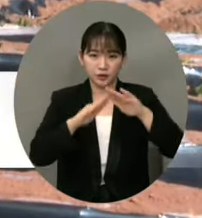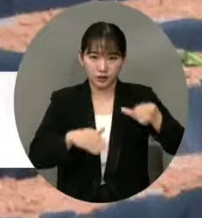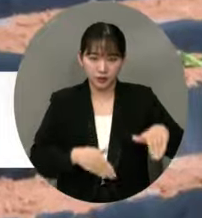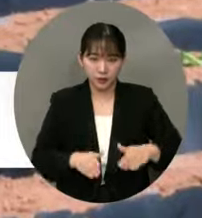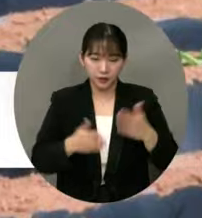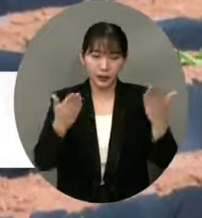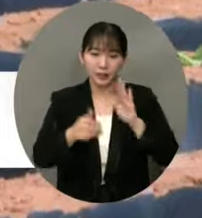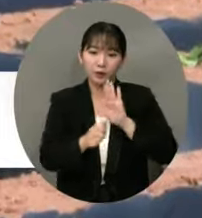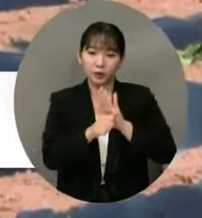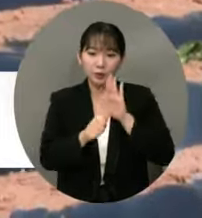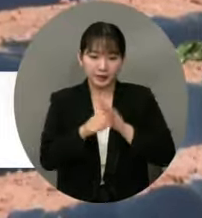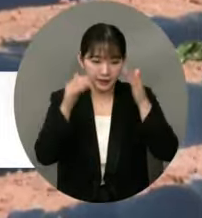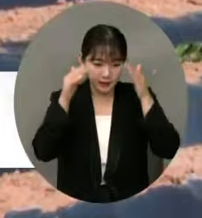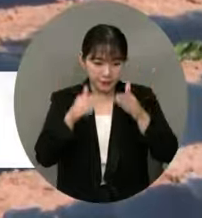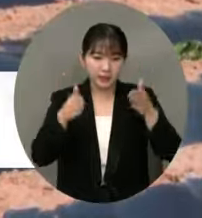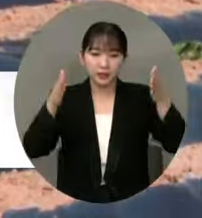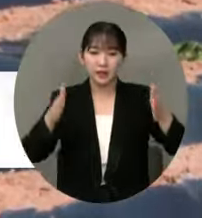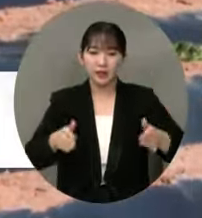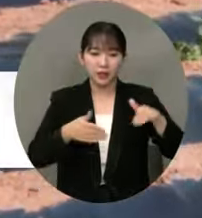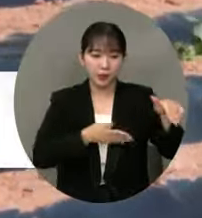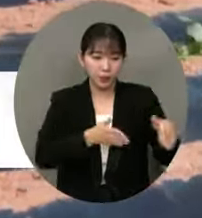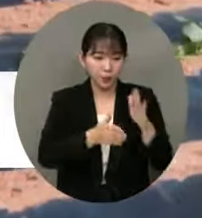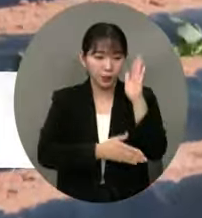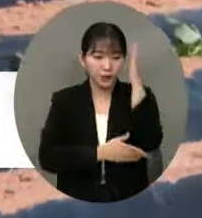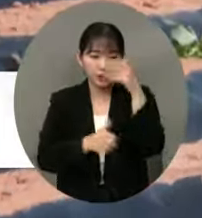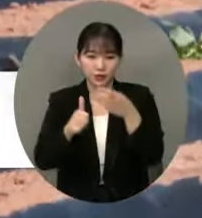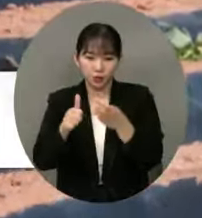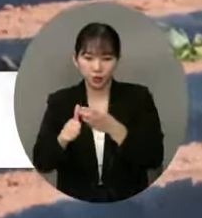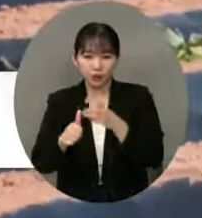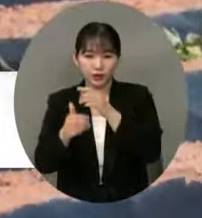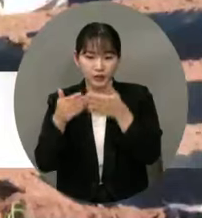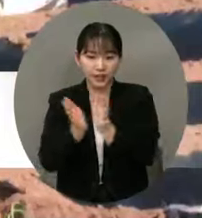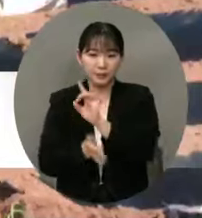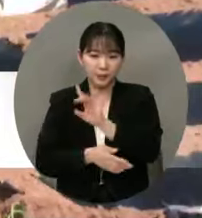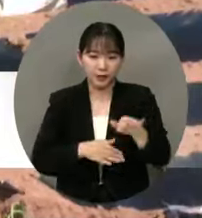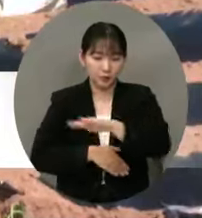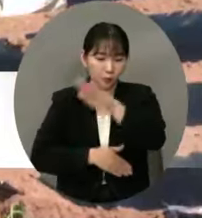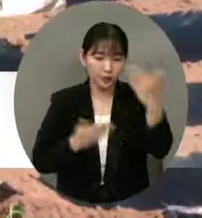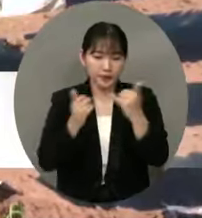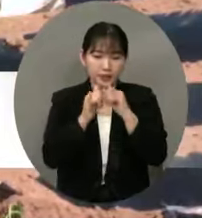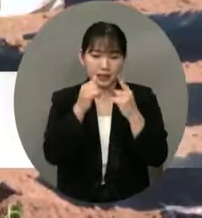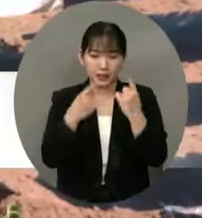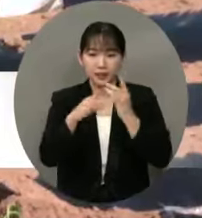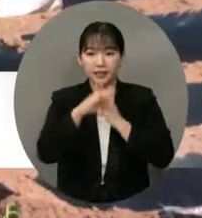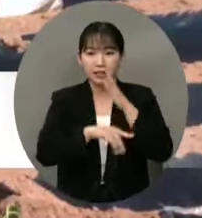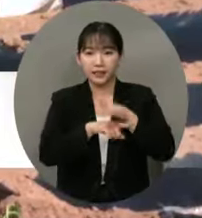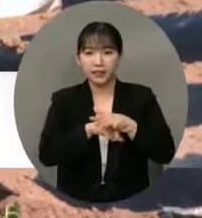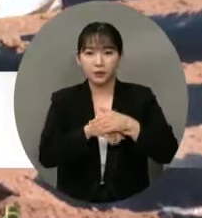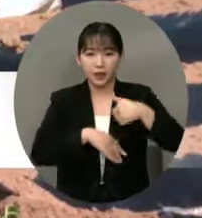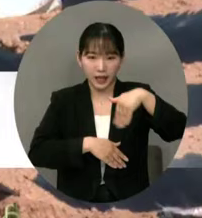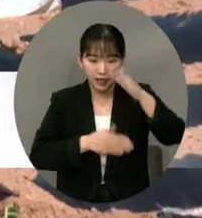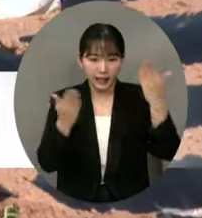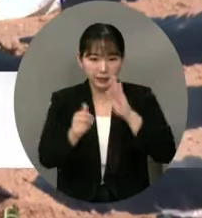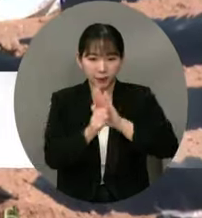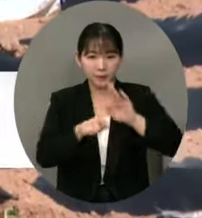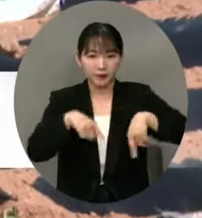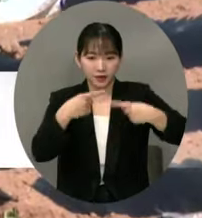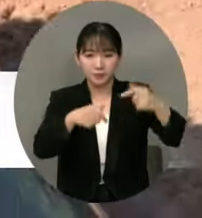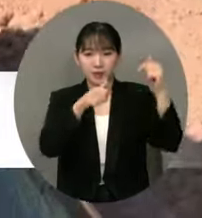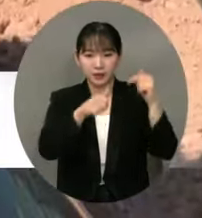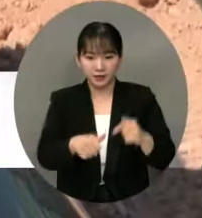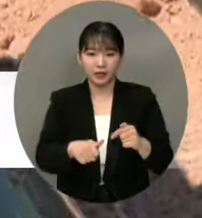전라남도는 일손돕기 중점기간 도와 시군 각 부서별로 전 직원이 1회 이상 농촌 일손돕기에 참여하도록